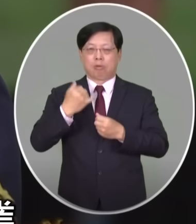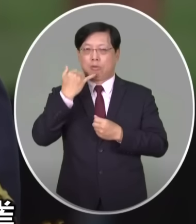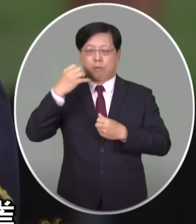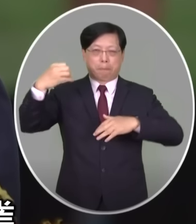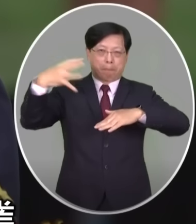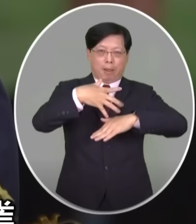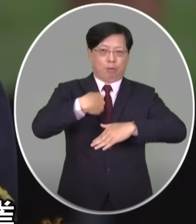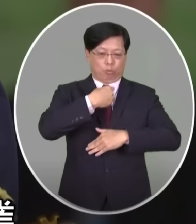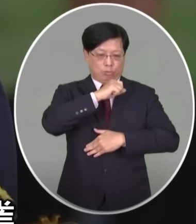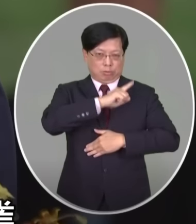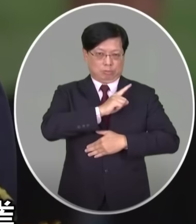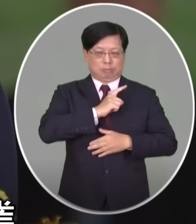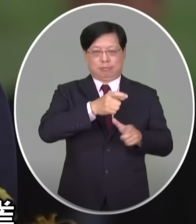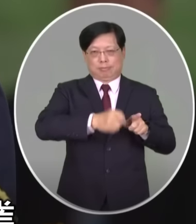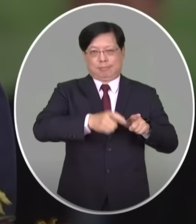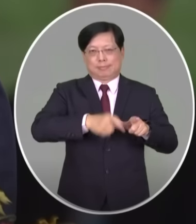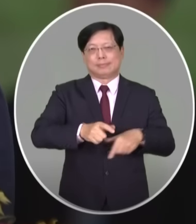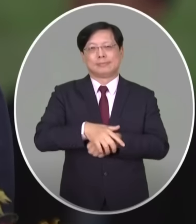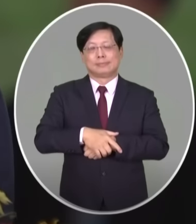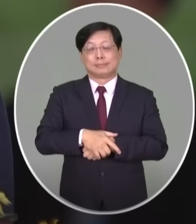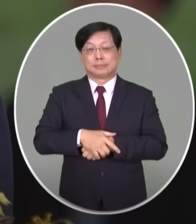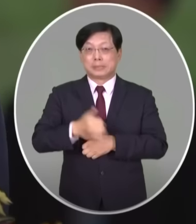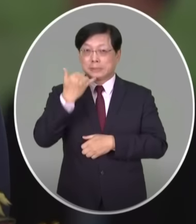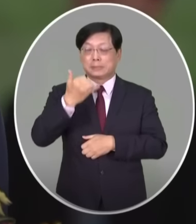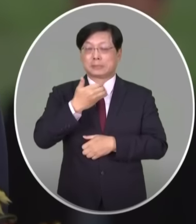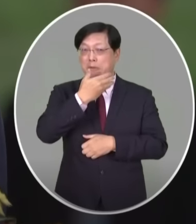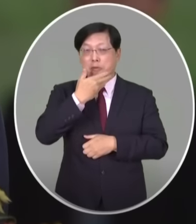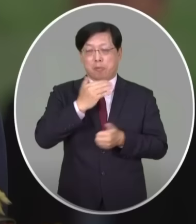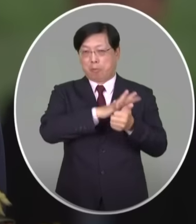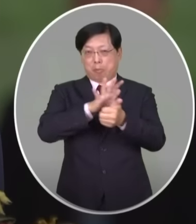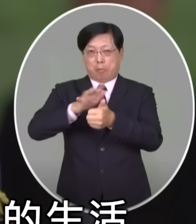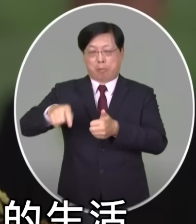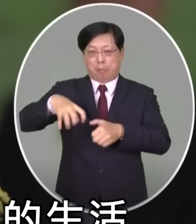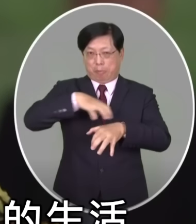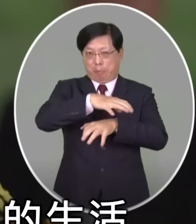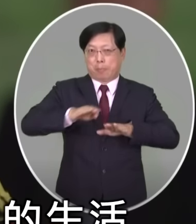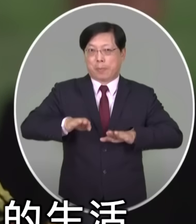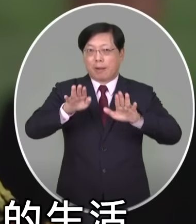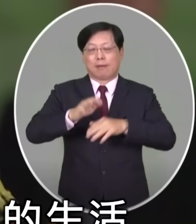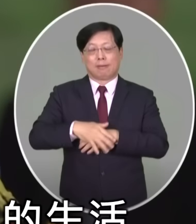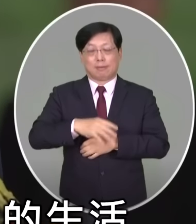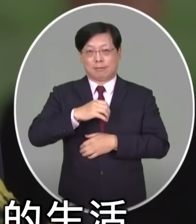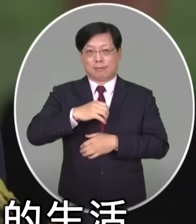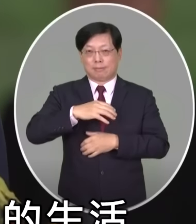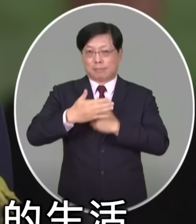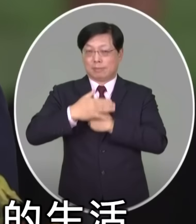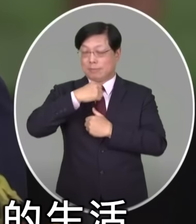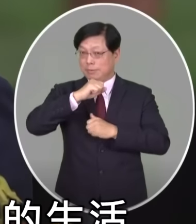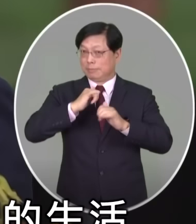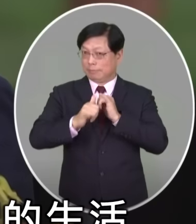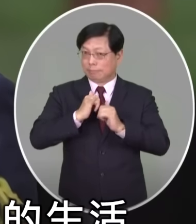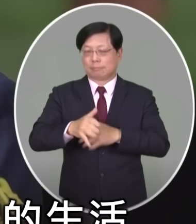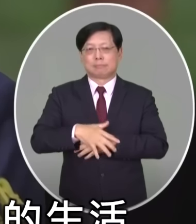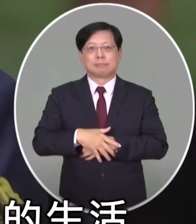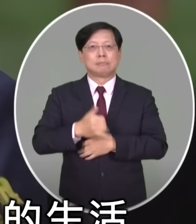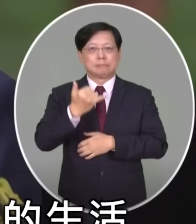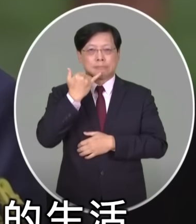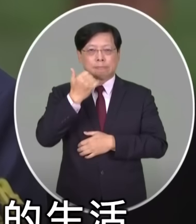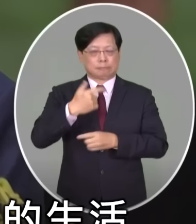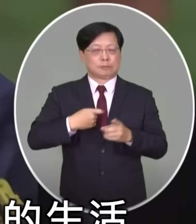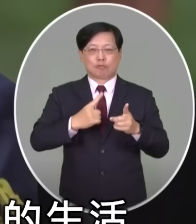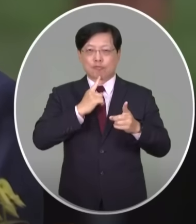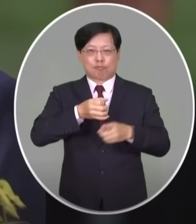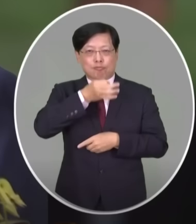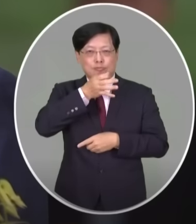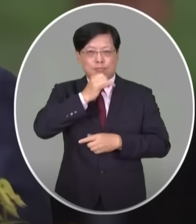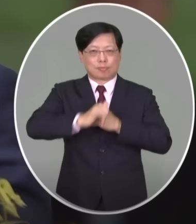照到台湾的企业，造福当地的发展，也让台湾人民能够有更富足的